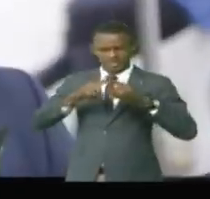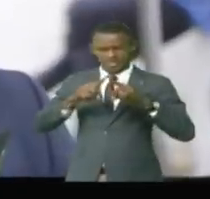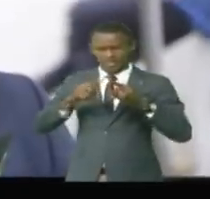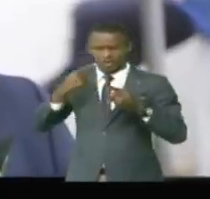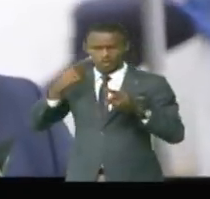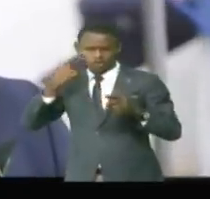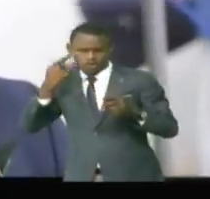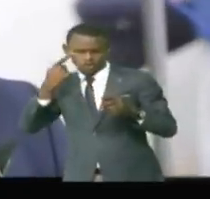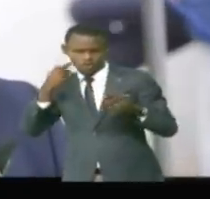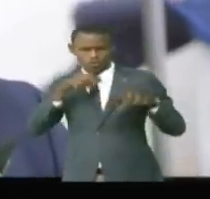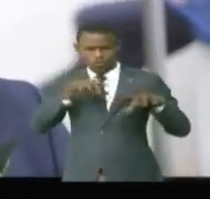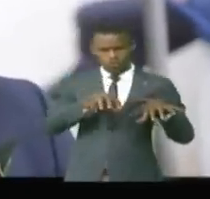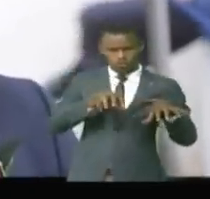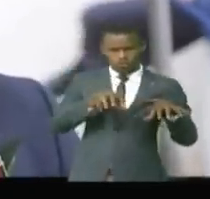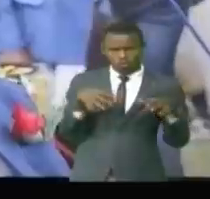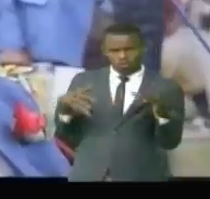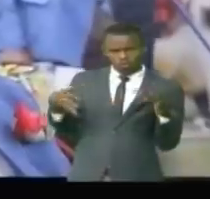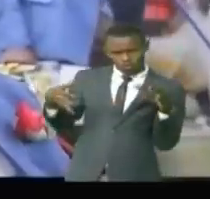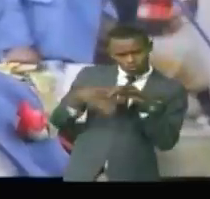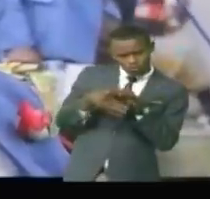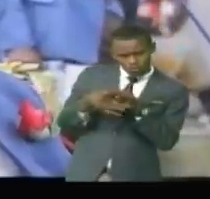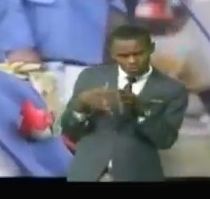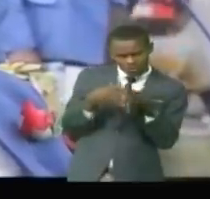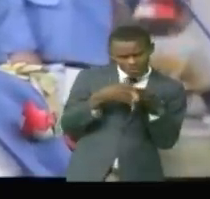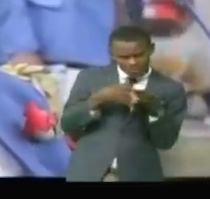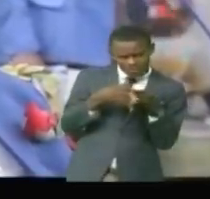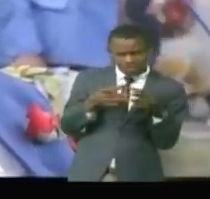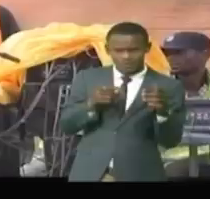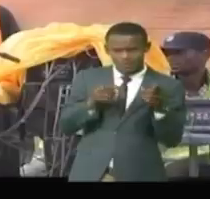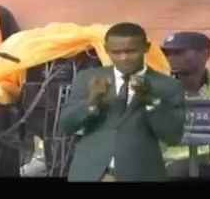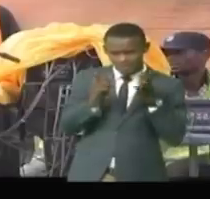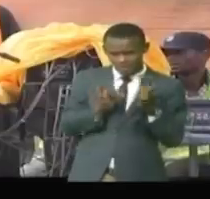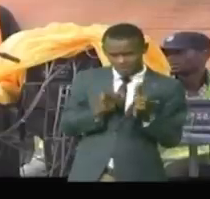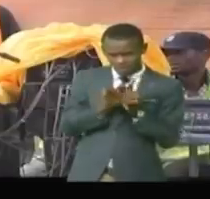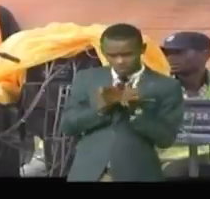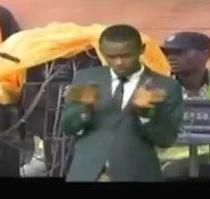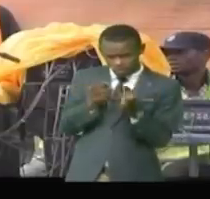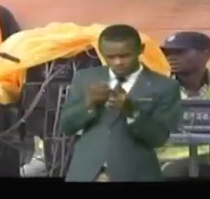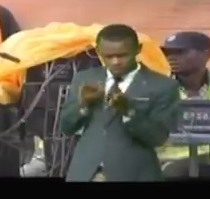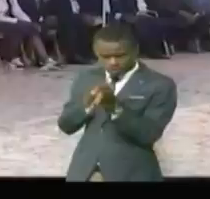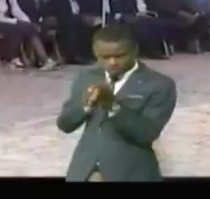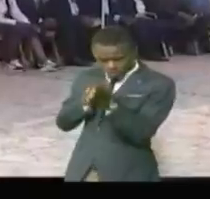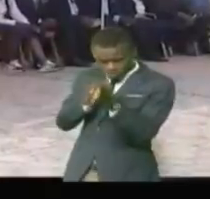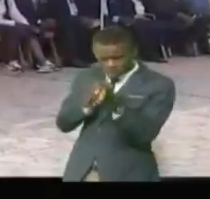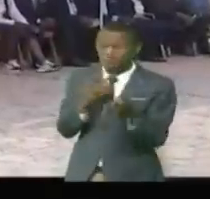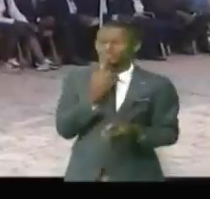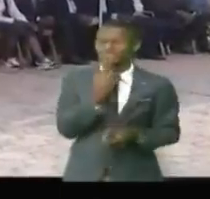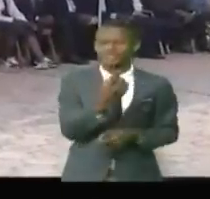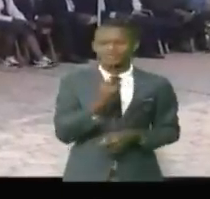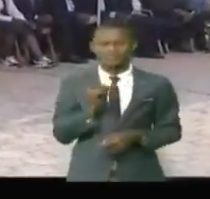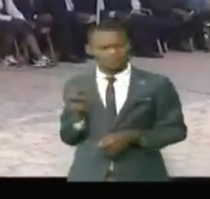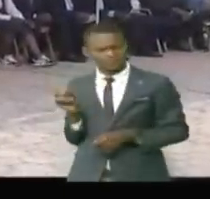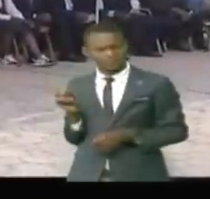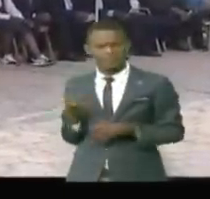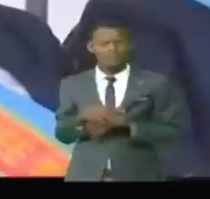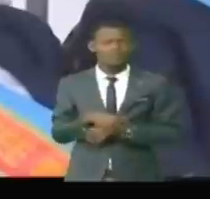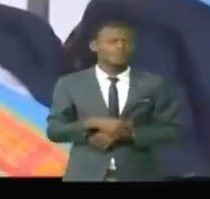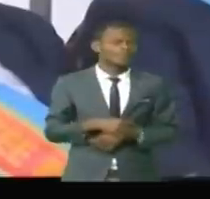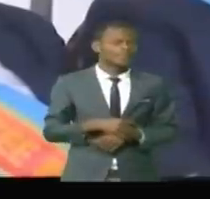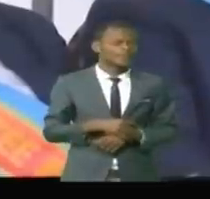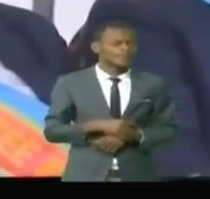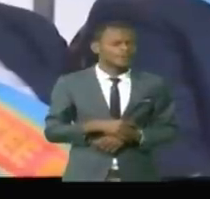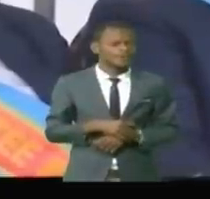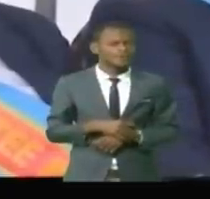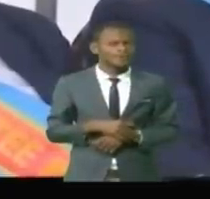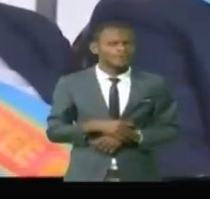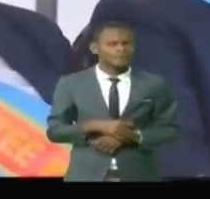que d'un début d'une belle histoire de la coopération sino-congolaise. Je saisis l'occasion que m'offre cette inauguration pour